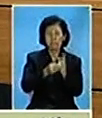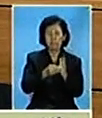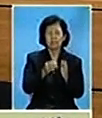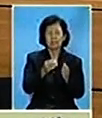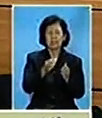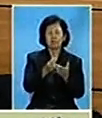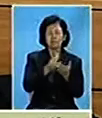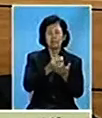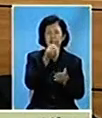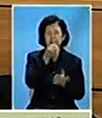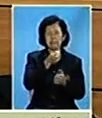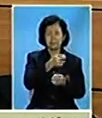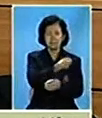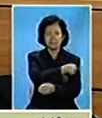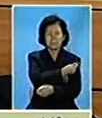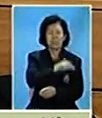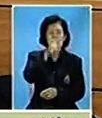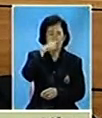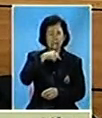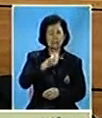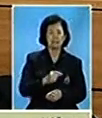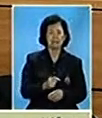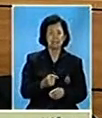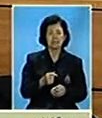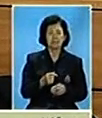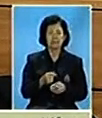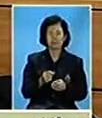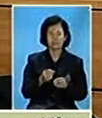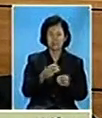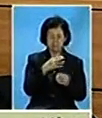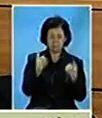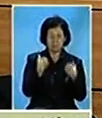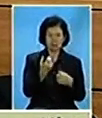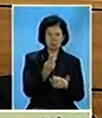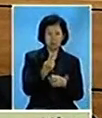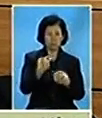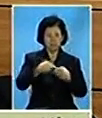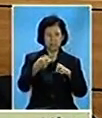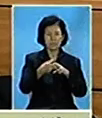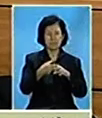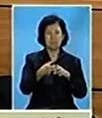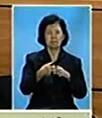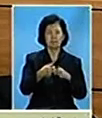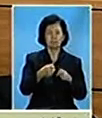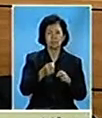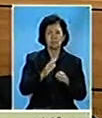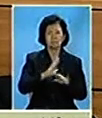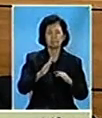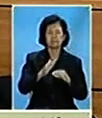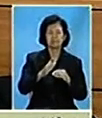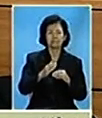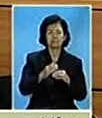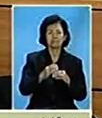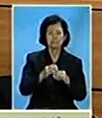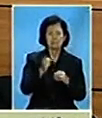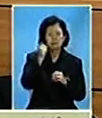พที่เกี่ยวกับการประกอบวิชาชีพแพทย์แผนไทยและการประกอบวิชาชีพการแพทย์แผนไทยประยุกต์คือปัญหาคือผมไม่ได้ติดใจว่า